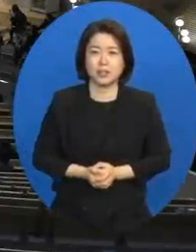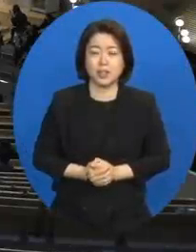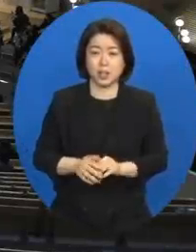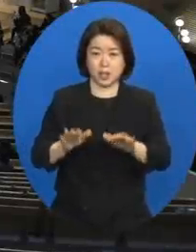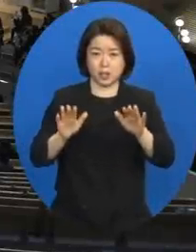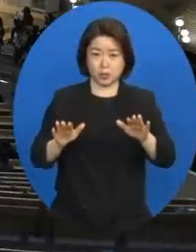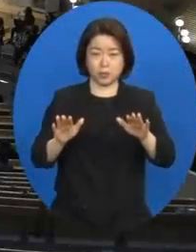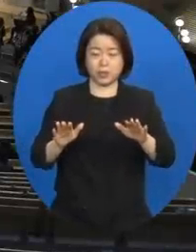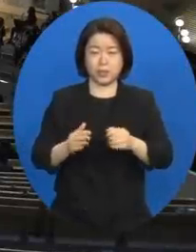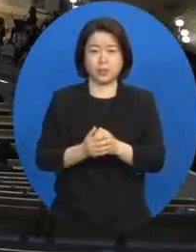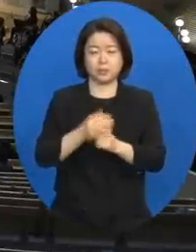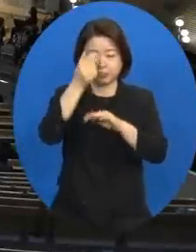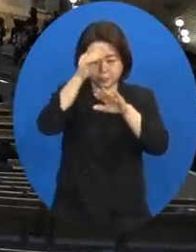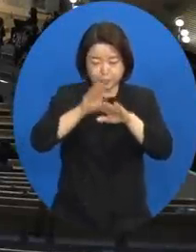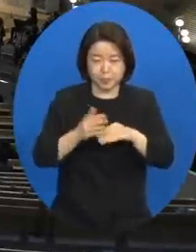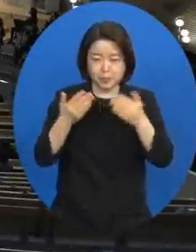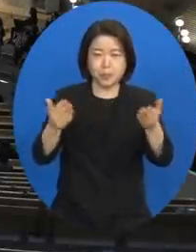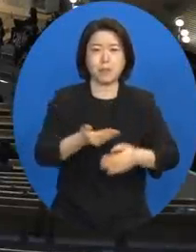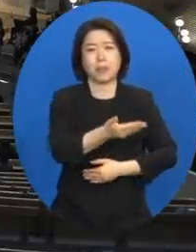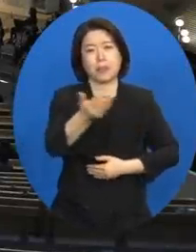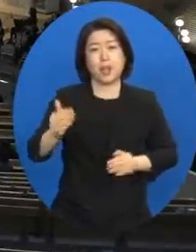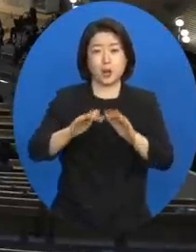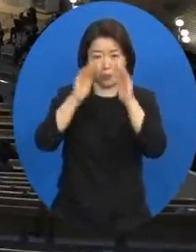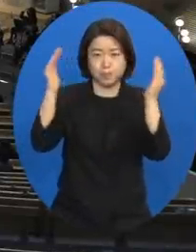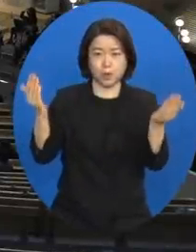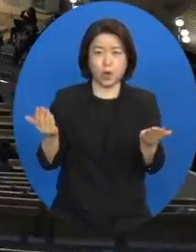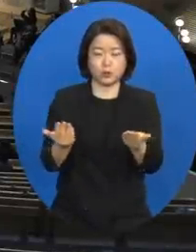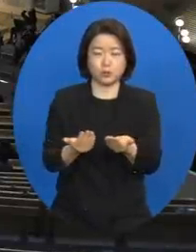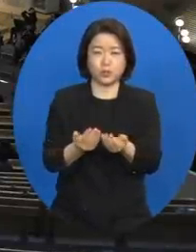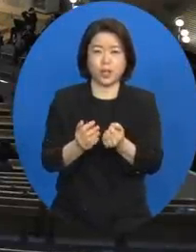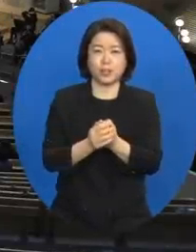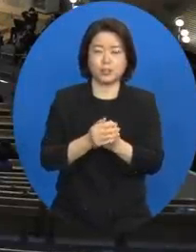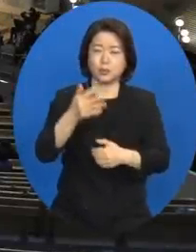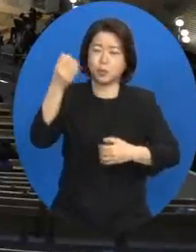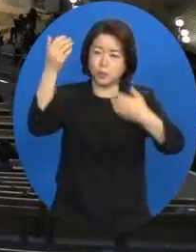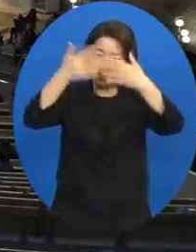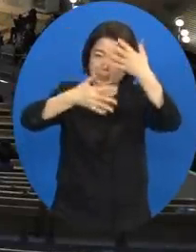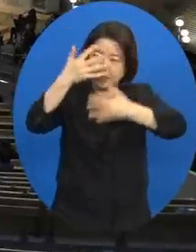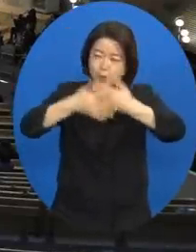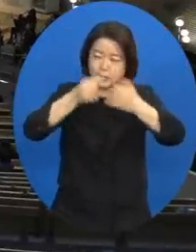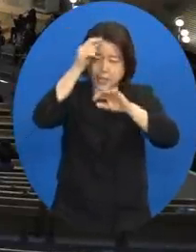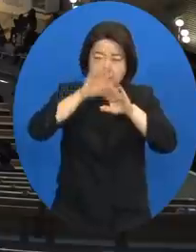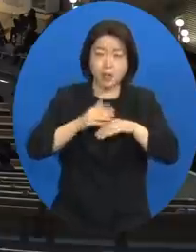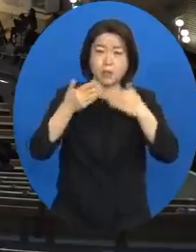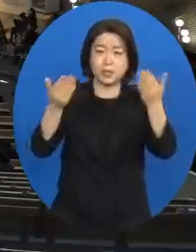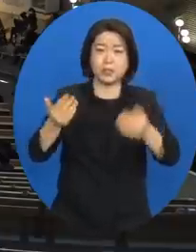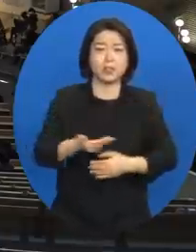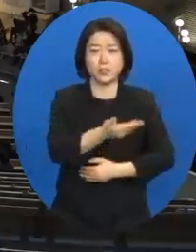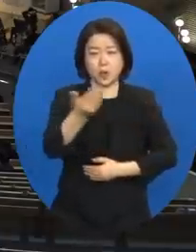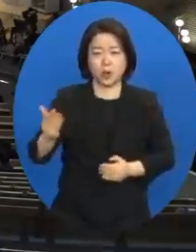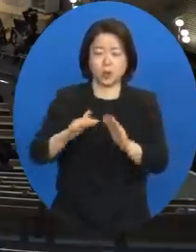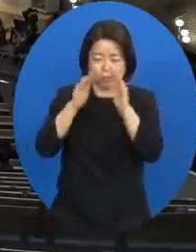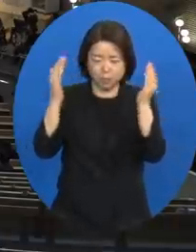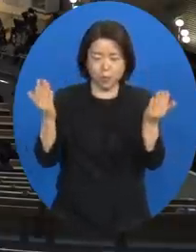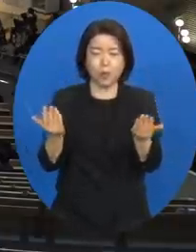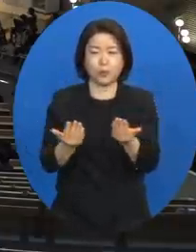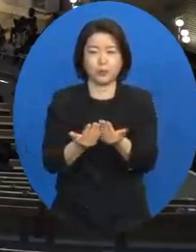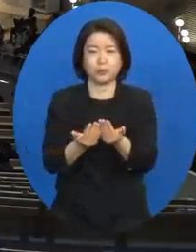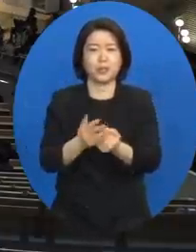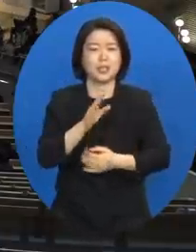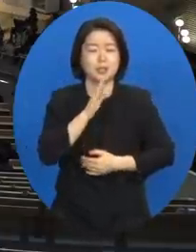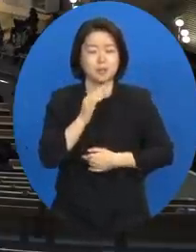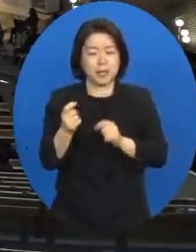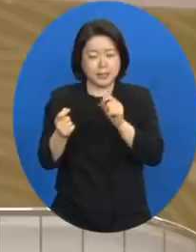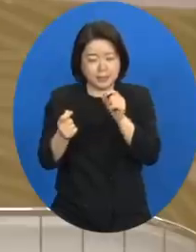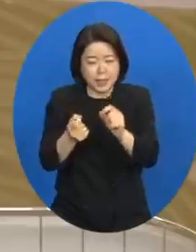오늘 예배하는 여러분 모두가 다 또 영상으로 예배를 드리시는 분들도 정말